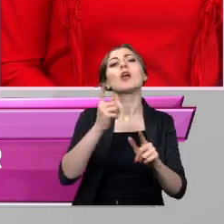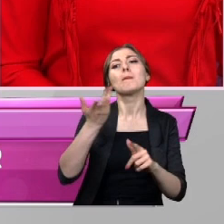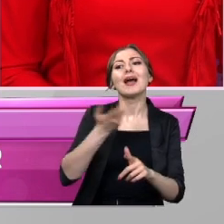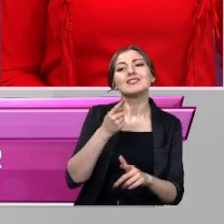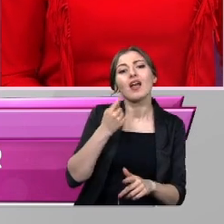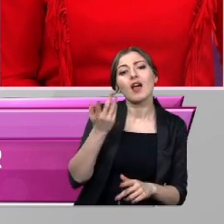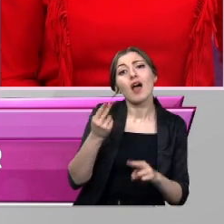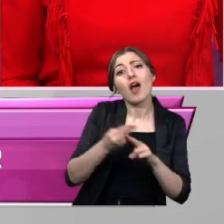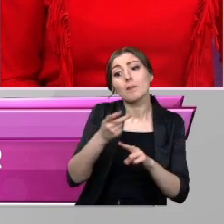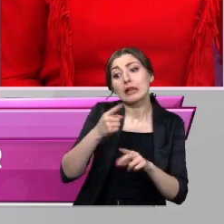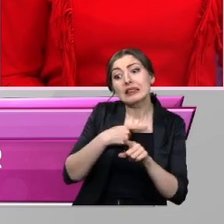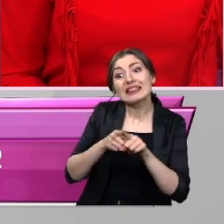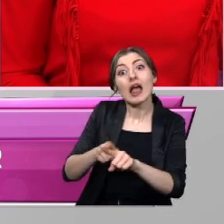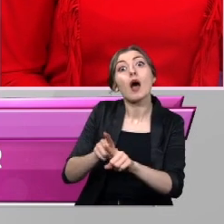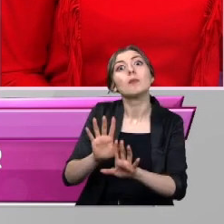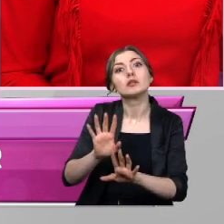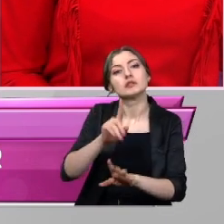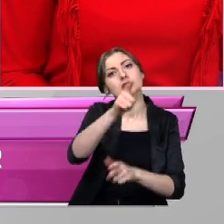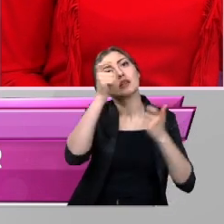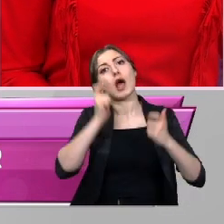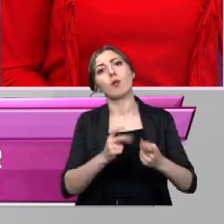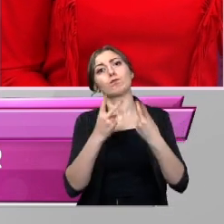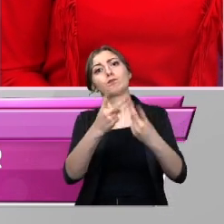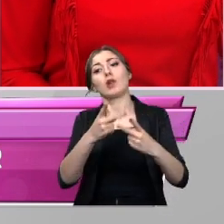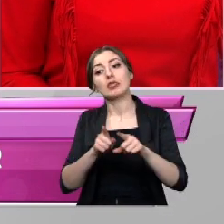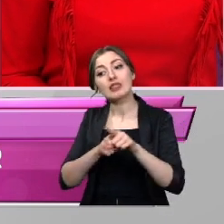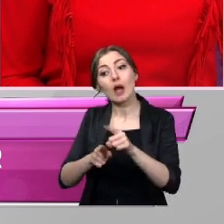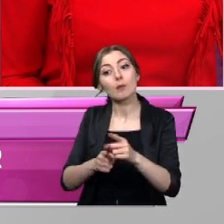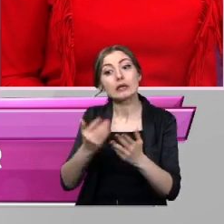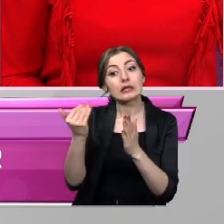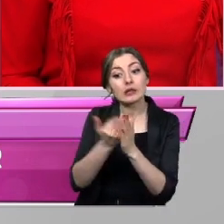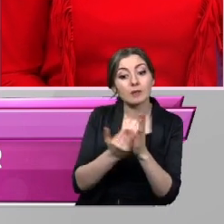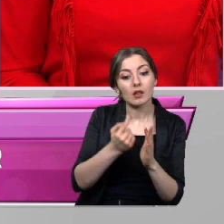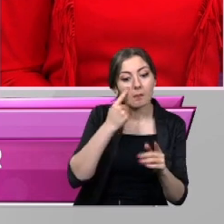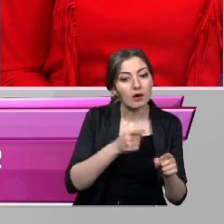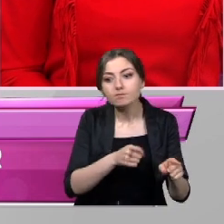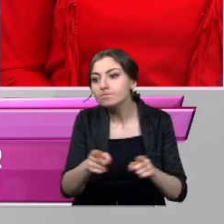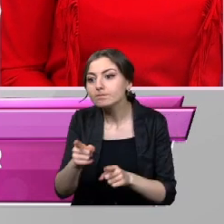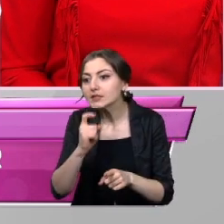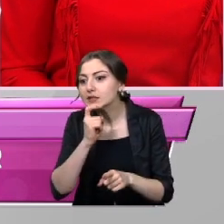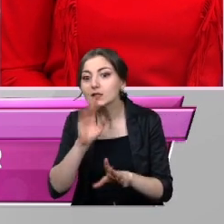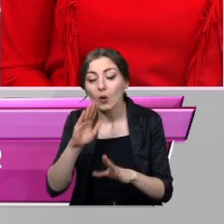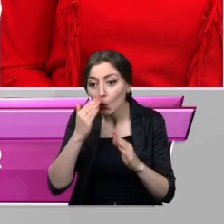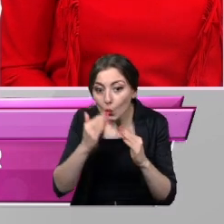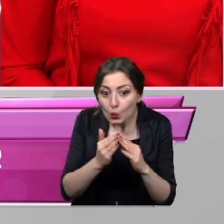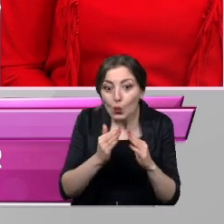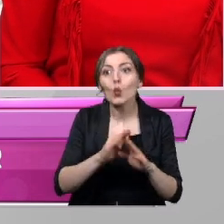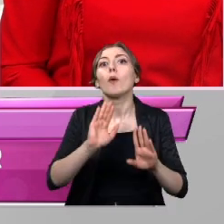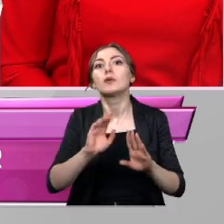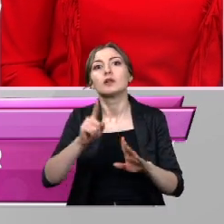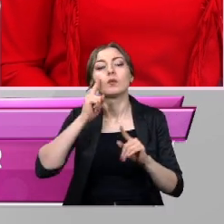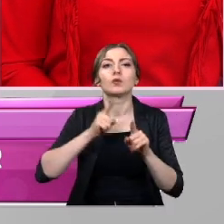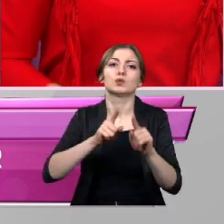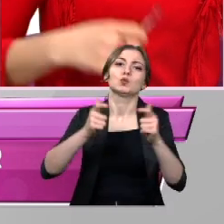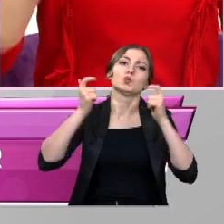uyumuyor ki ama takip etmekten Siz sorumlusunuz yani o kuralı takip etmek ve gerekirse uygun yaptırma